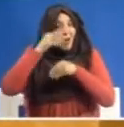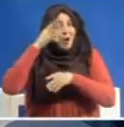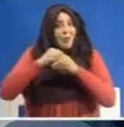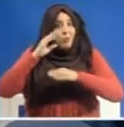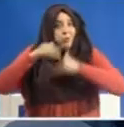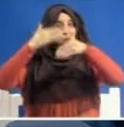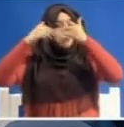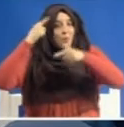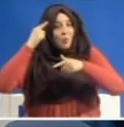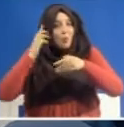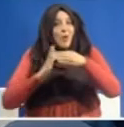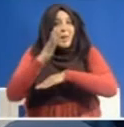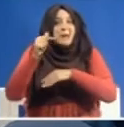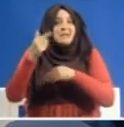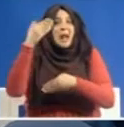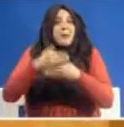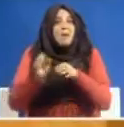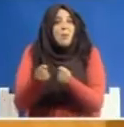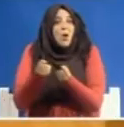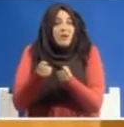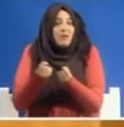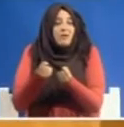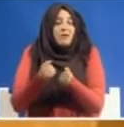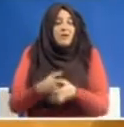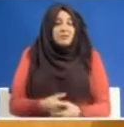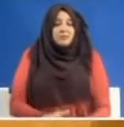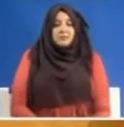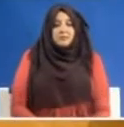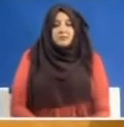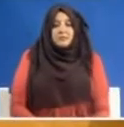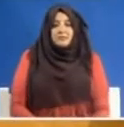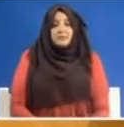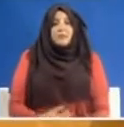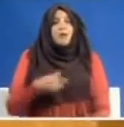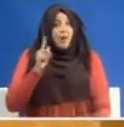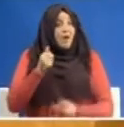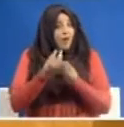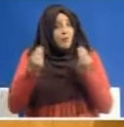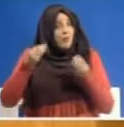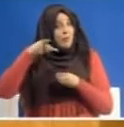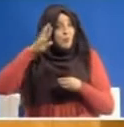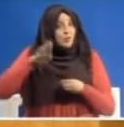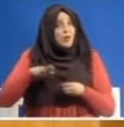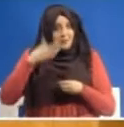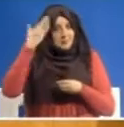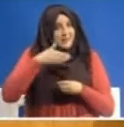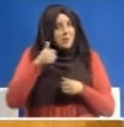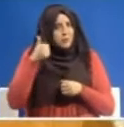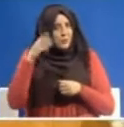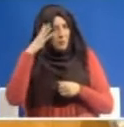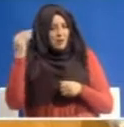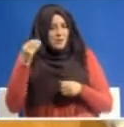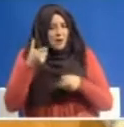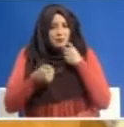الجدران وهذه الجدران. نعم، البعض منهم من هو أكثر منا معرفة وتقنية بهذه البرامج، ولكن